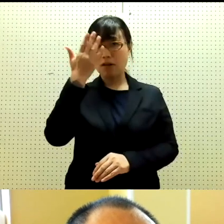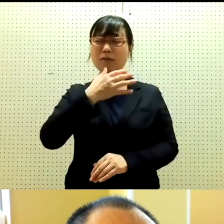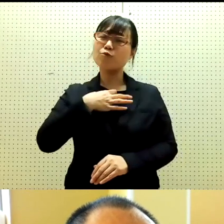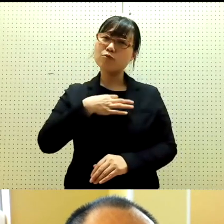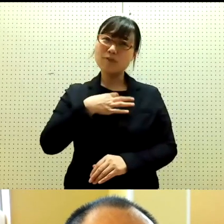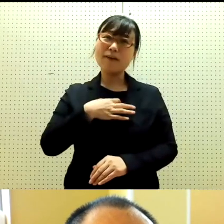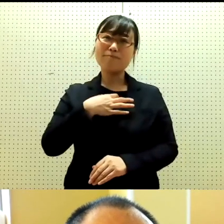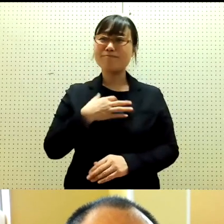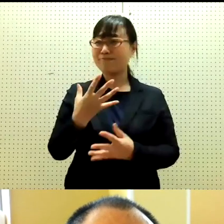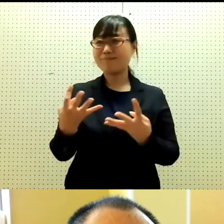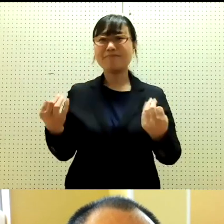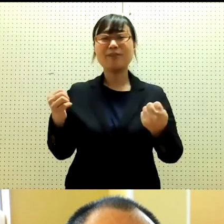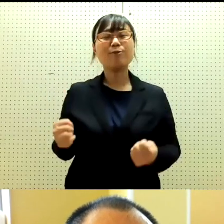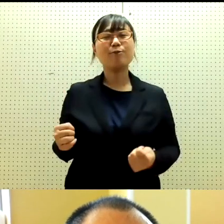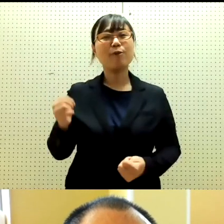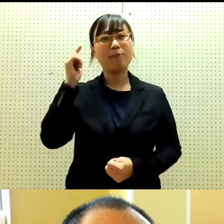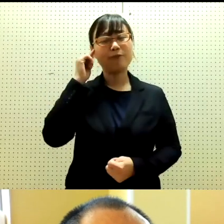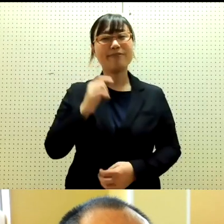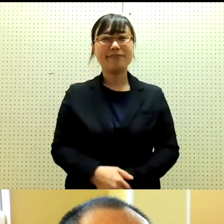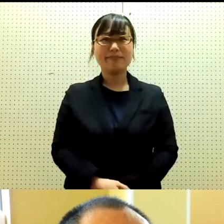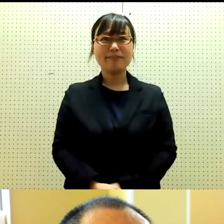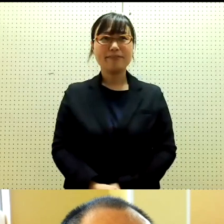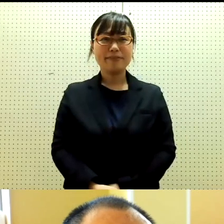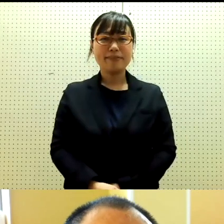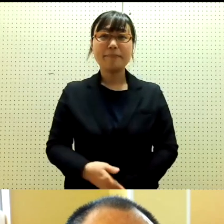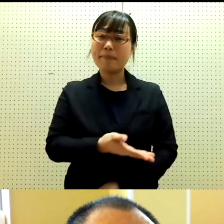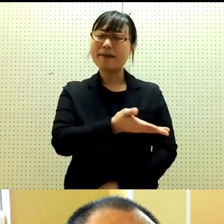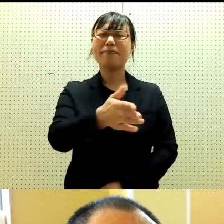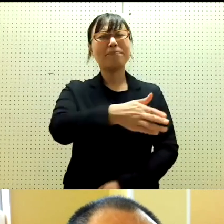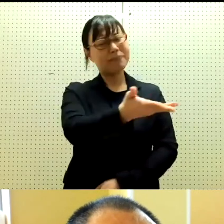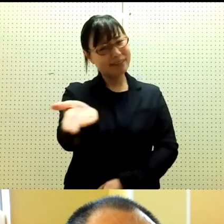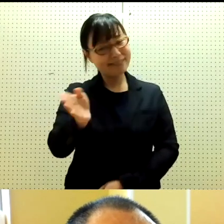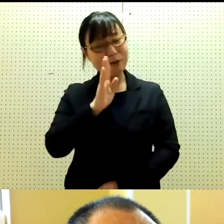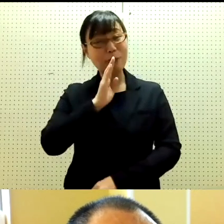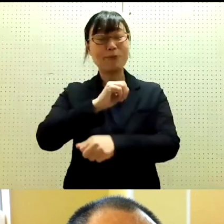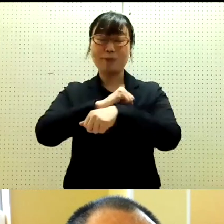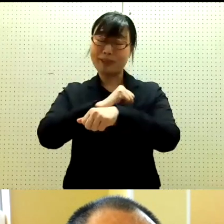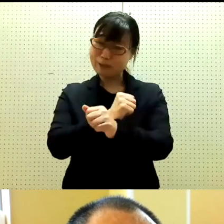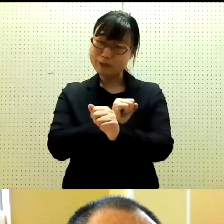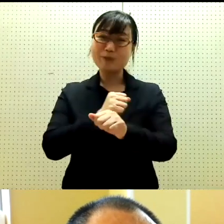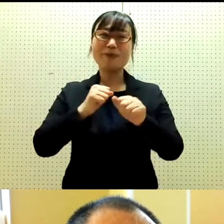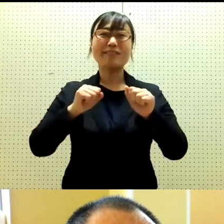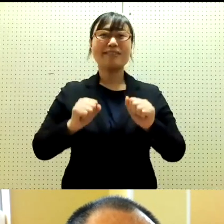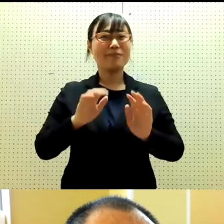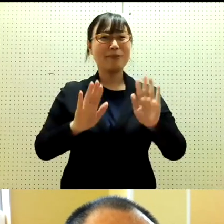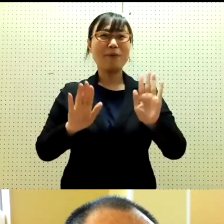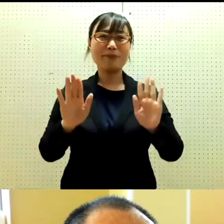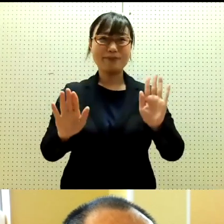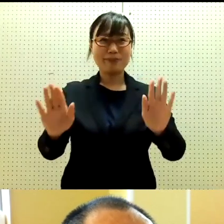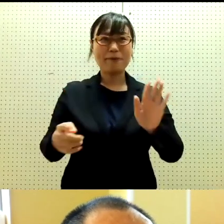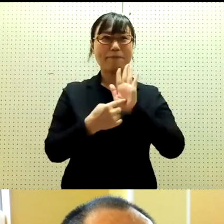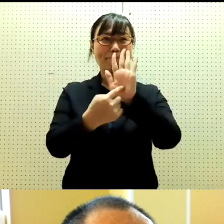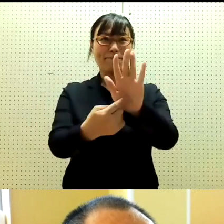んですけど、結構皆さんね工夫されてるなっていうところがねはっきり出てきたのが良かったかなとは思います。